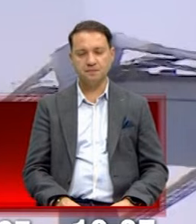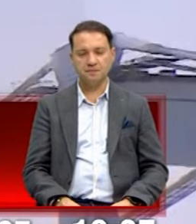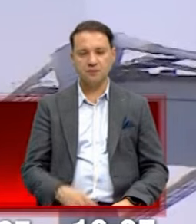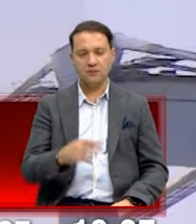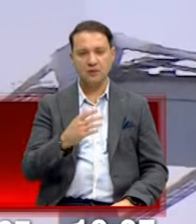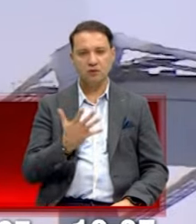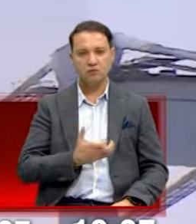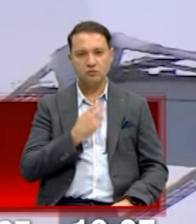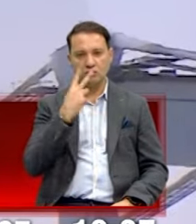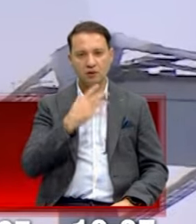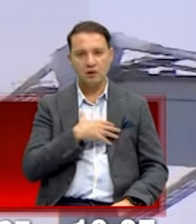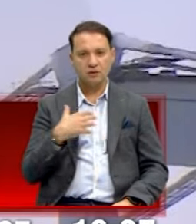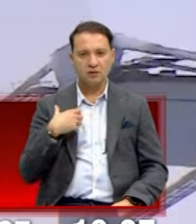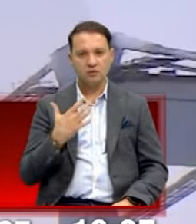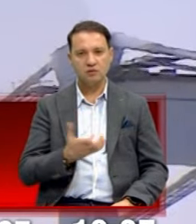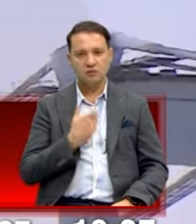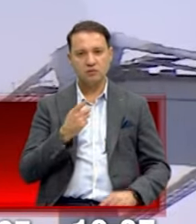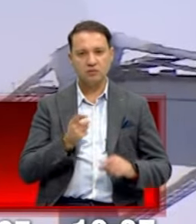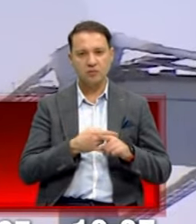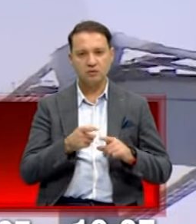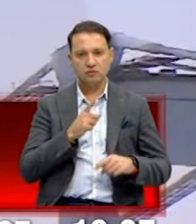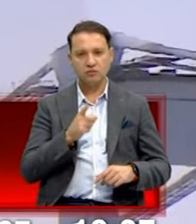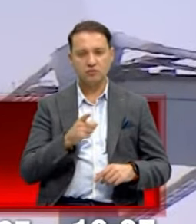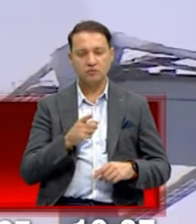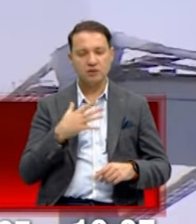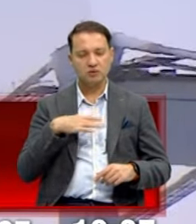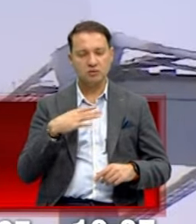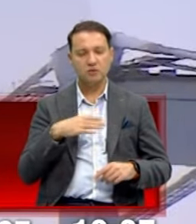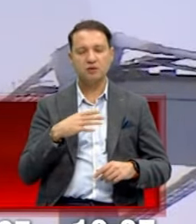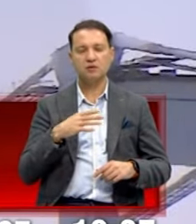Gözü yaşlı annelerin acısını paylaşıyorum. Umarım